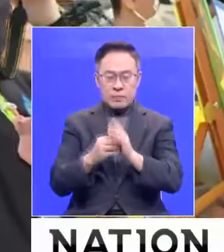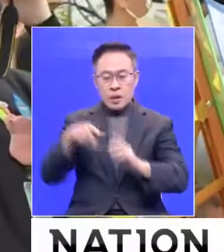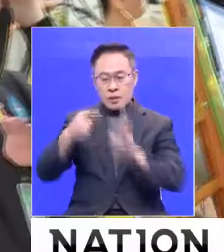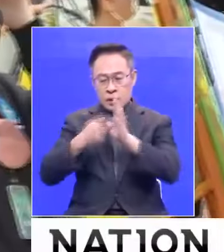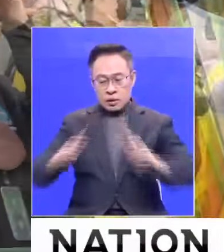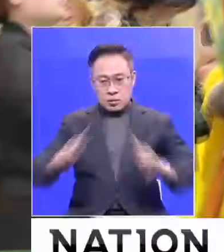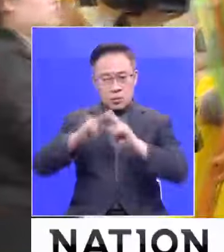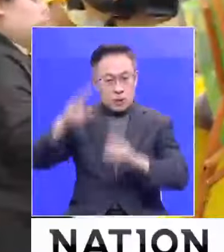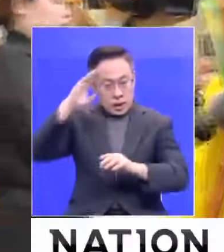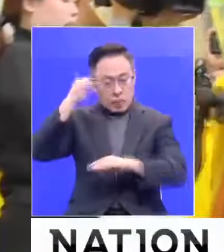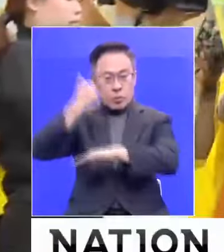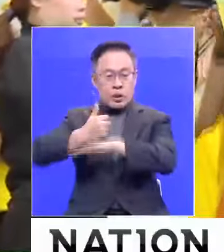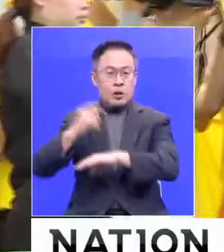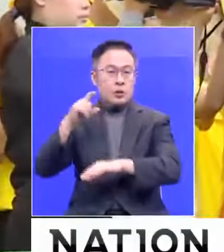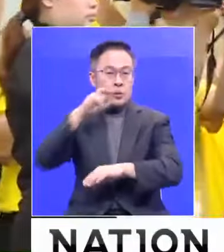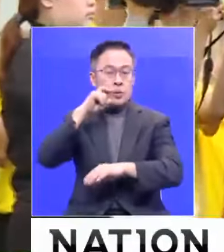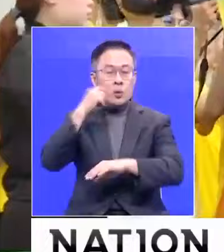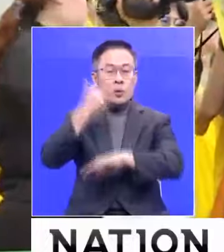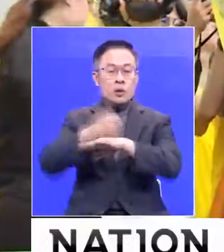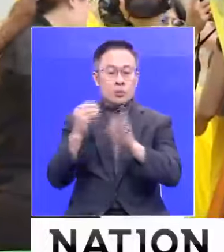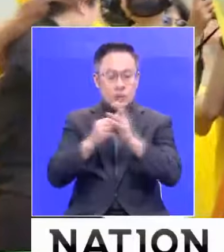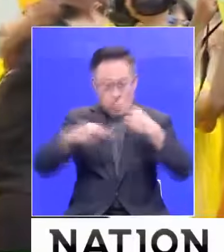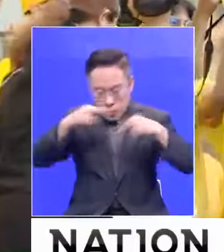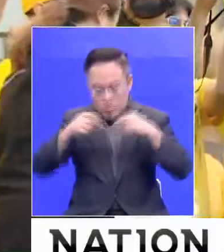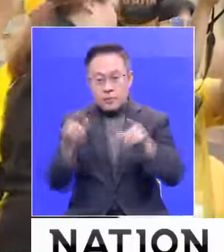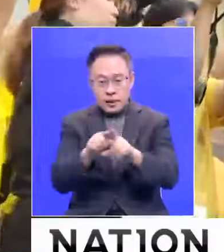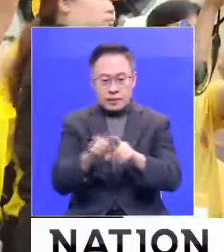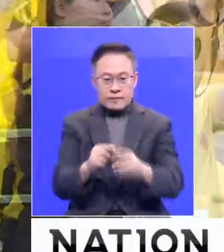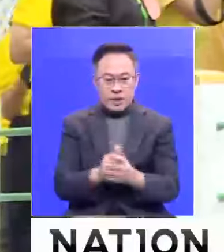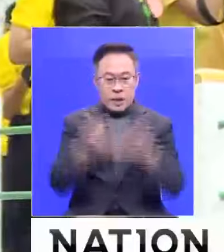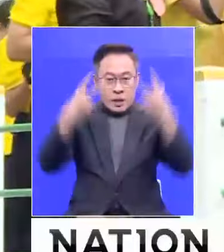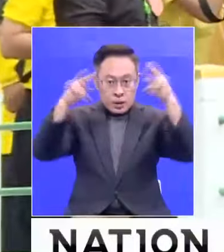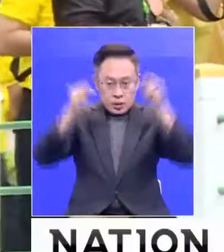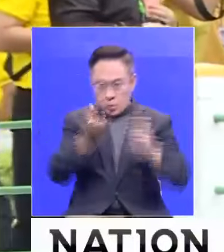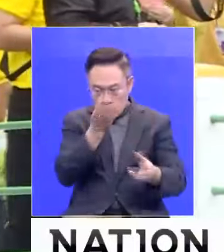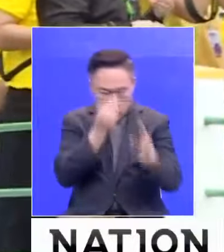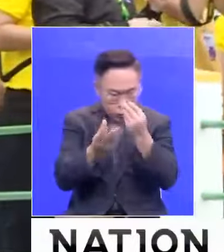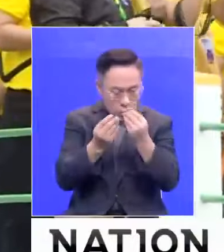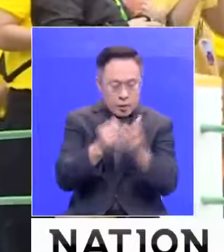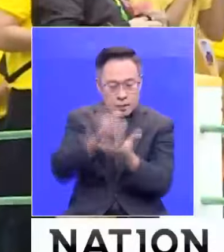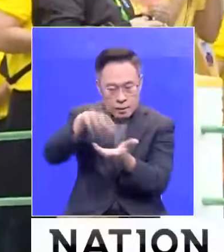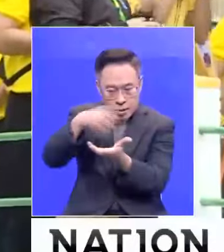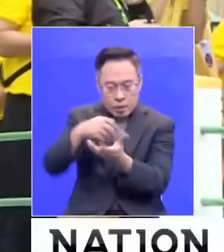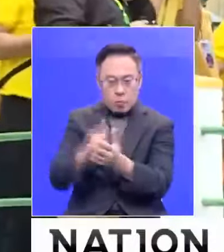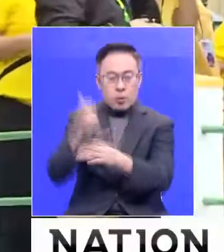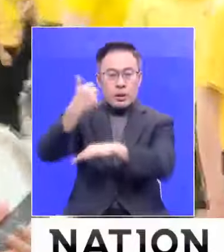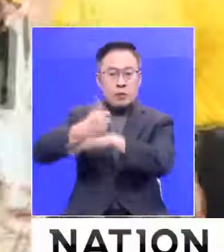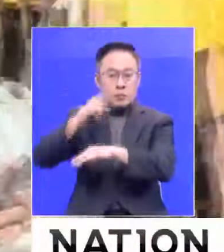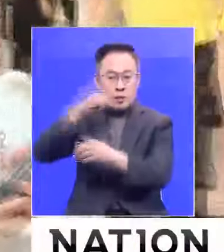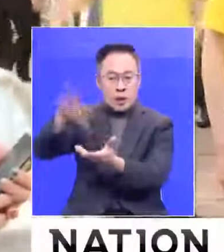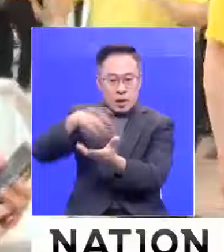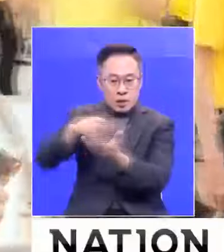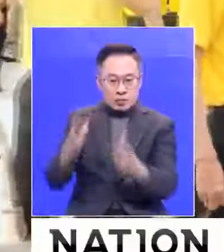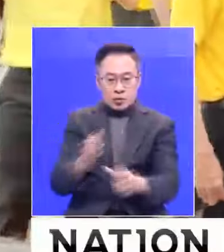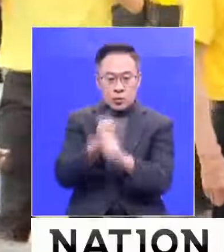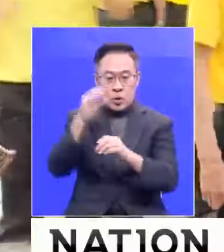โหมและผู้ว่ากทมก็มาร่วมด้วยนะคะนายกรัฐมนตรีรับฟังการบรรยายสรุปโครงการจากท่านผู้ว่าราชการกรุงเทพมห